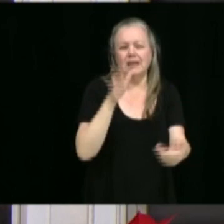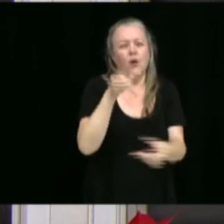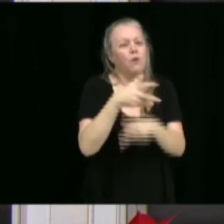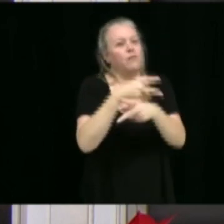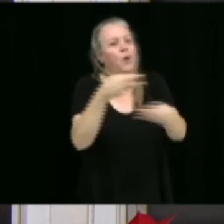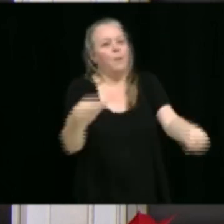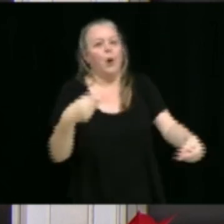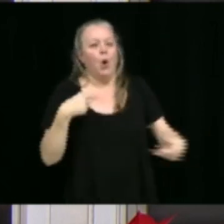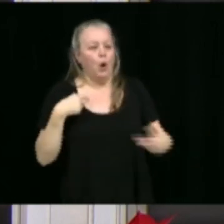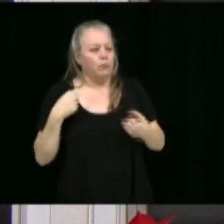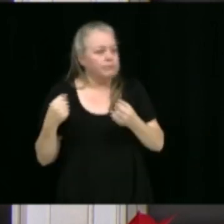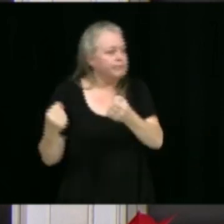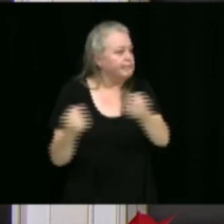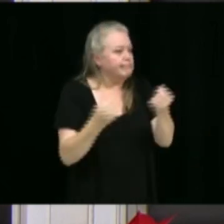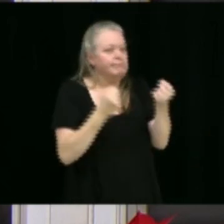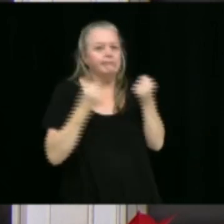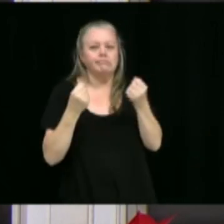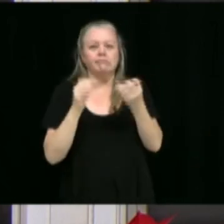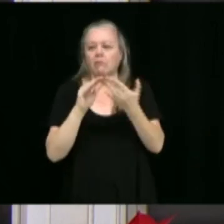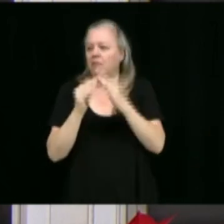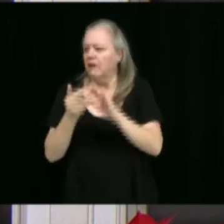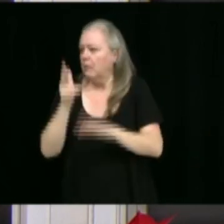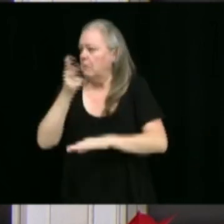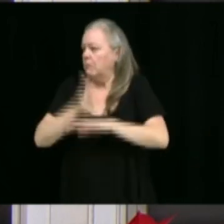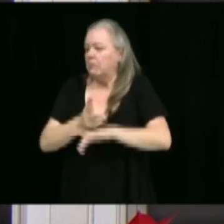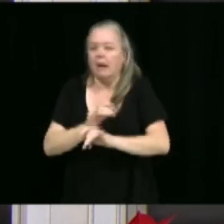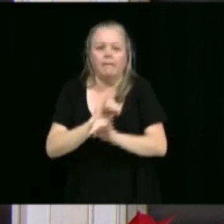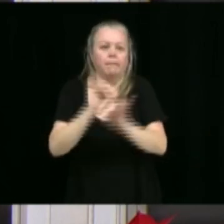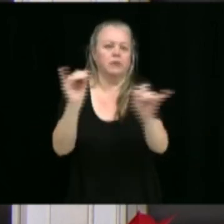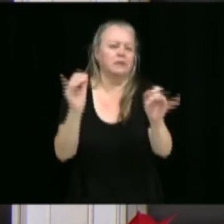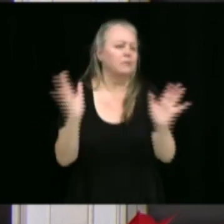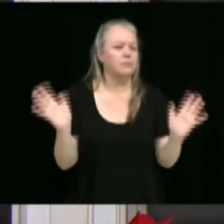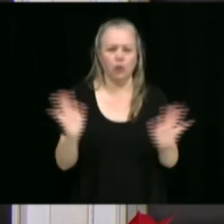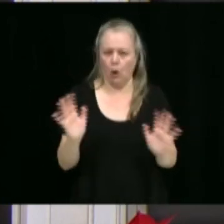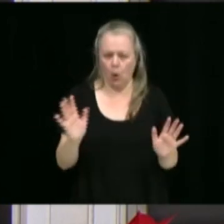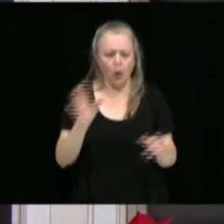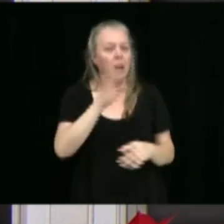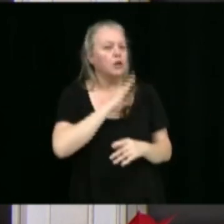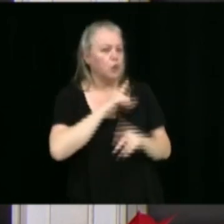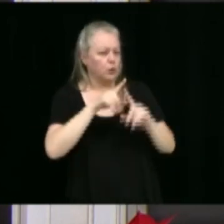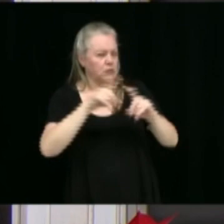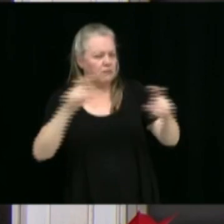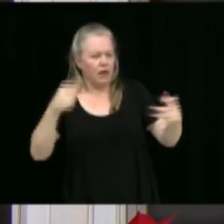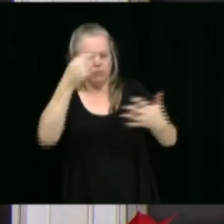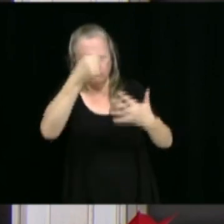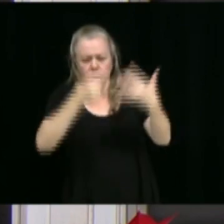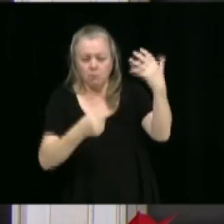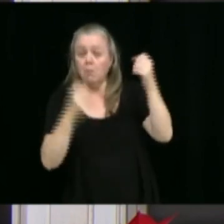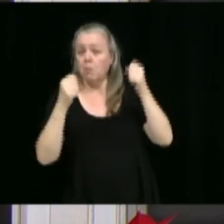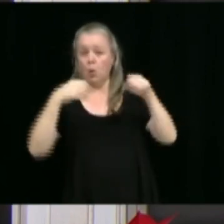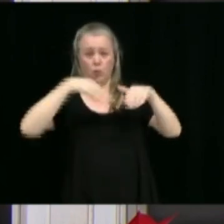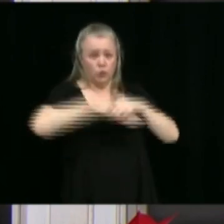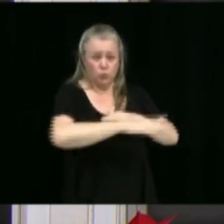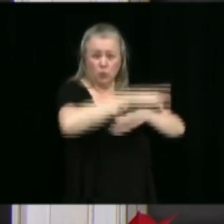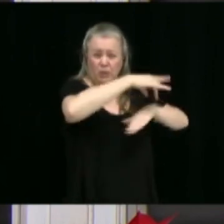éliminer des places de stationnement. Il y a différentes options qui peuvent être envisagées, stationnement souterrain, stationnement étagé,